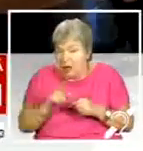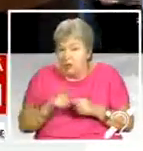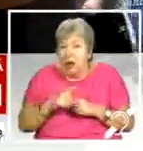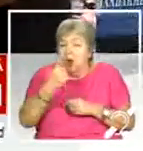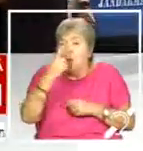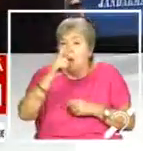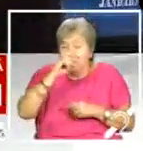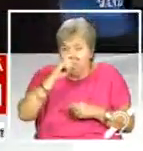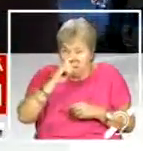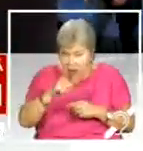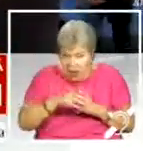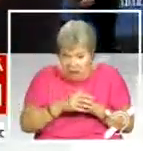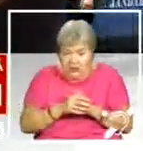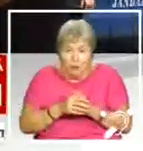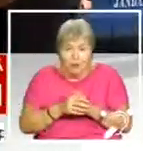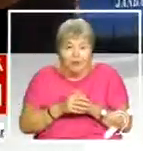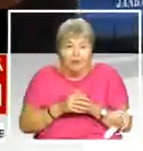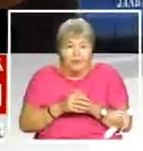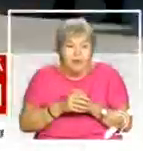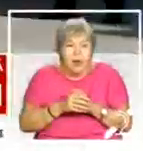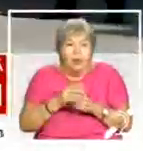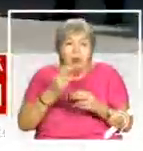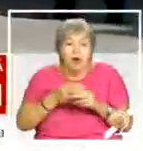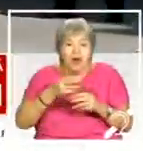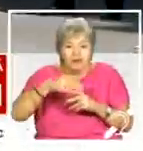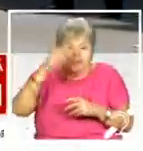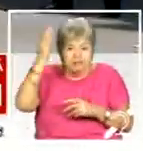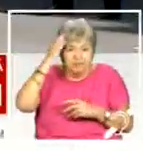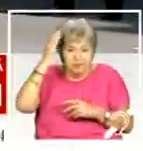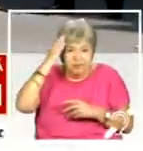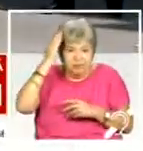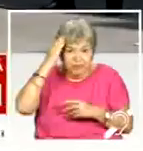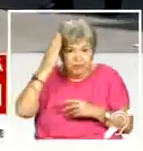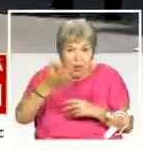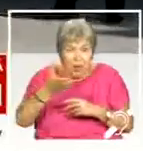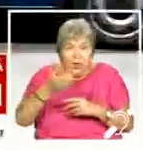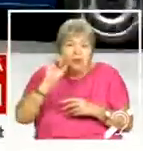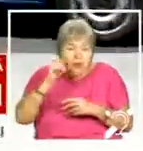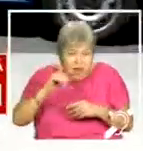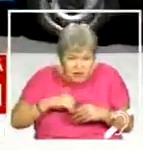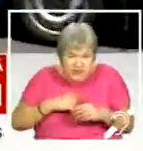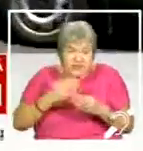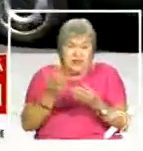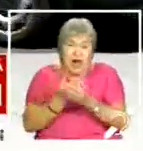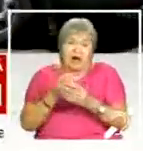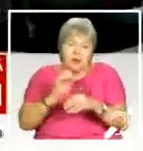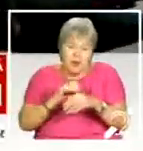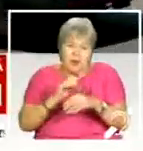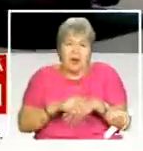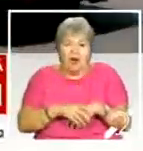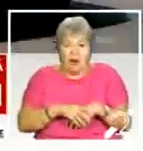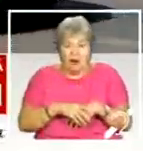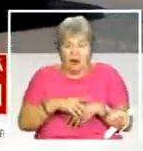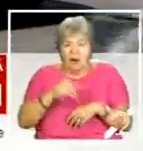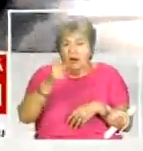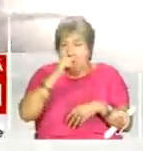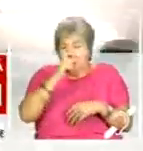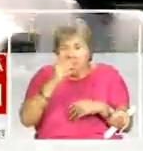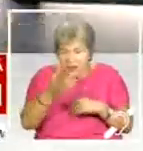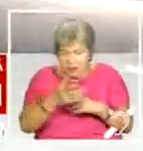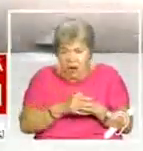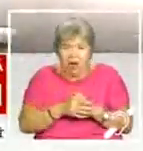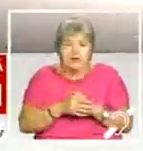vorba despre un bărbat cu probleme psihice și în acest sens ar exista și documente medicale. Un bărbat care, sus de